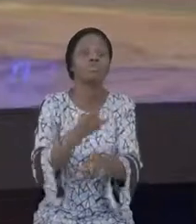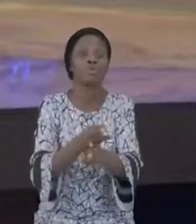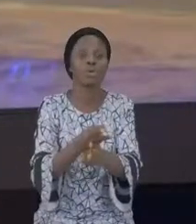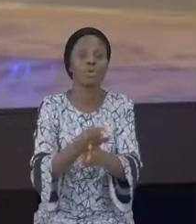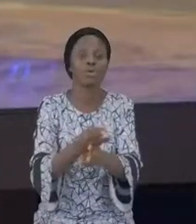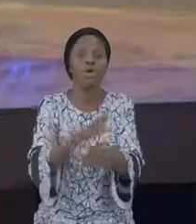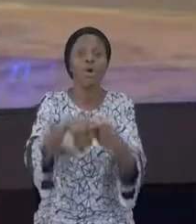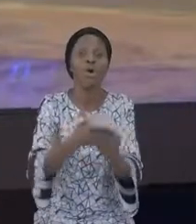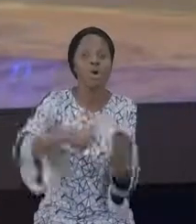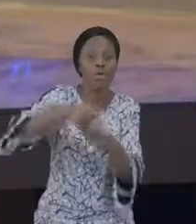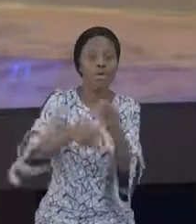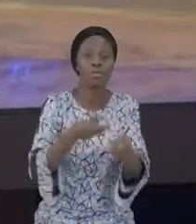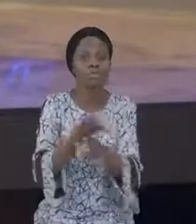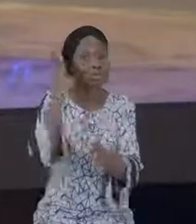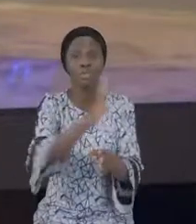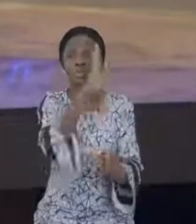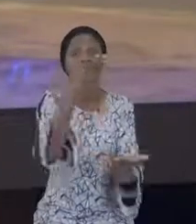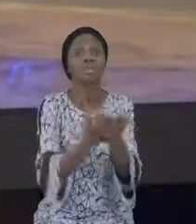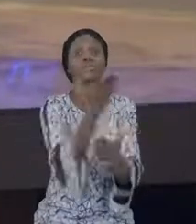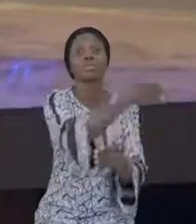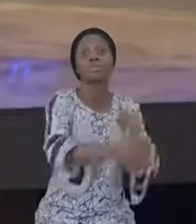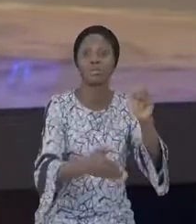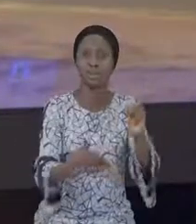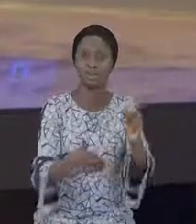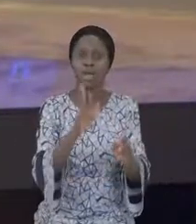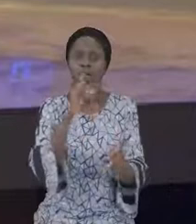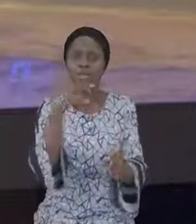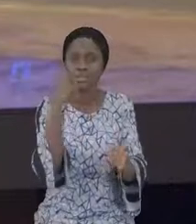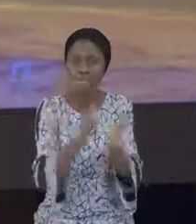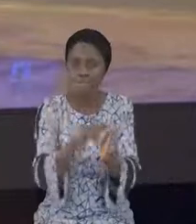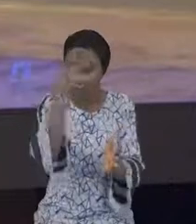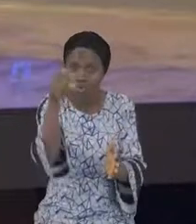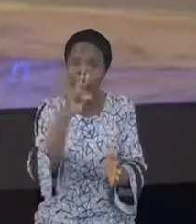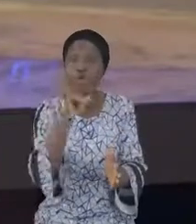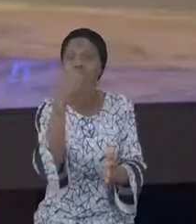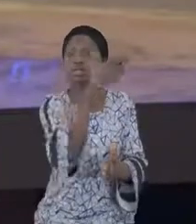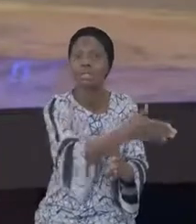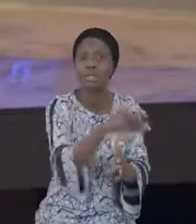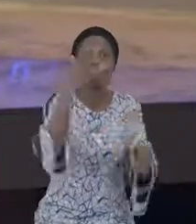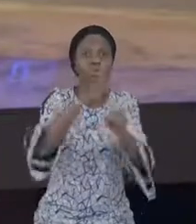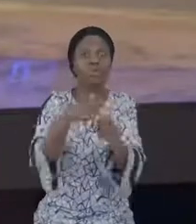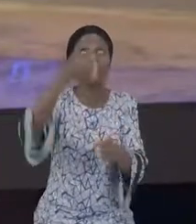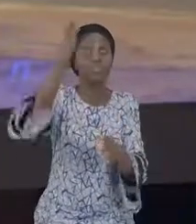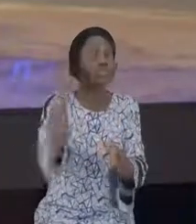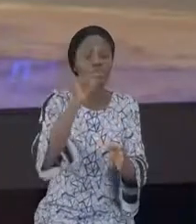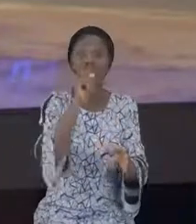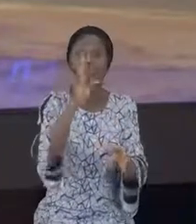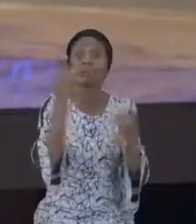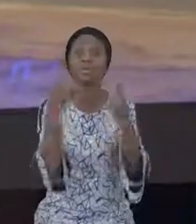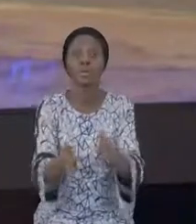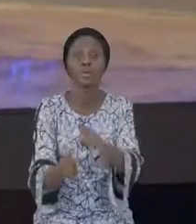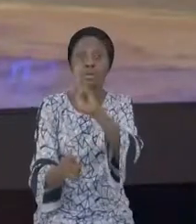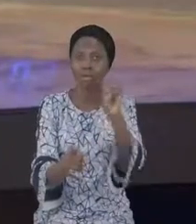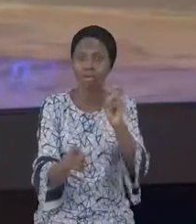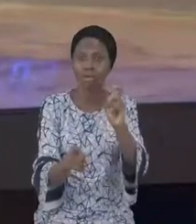que c'est parce que tu dis que toi tu n'es pas encore là, que la promesse de Dieu ne peut jamais être accomplie? Alors